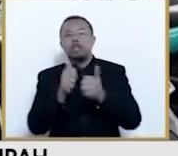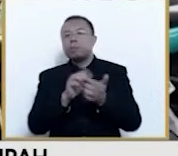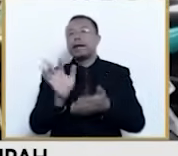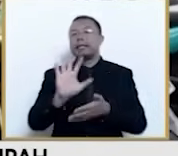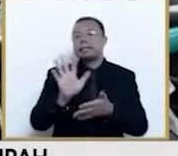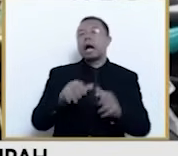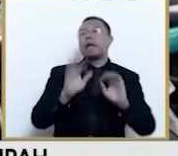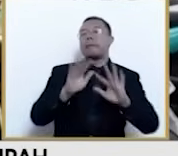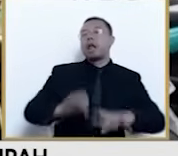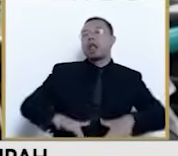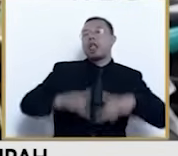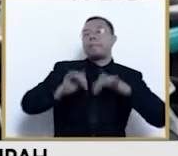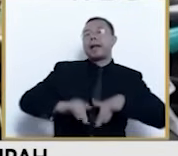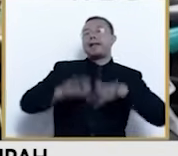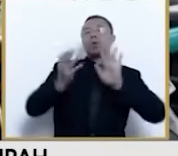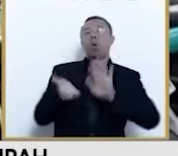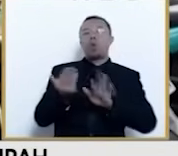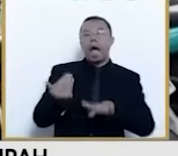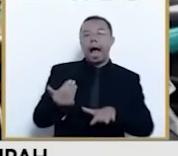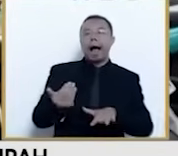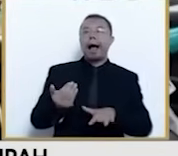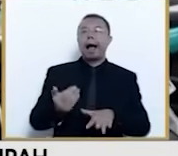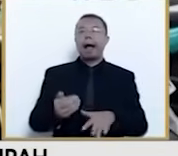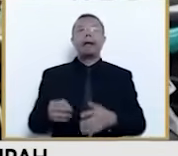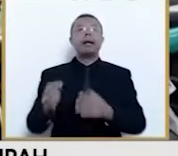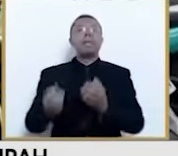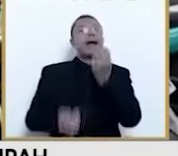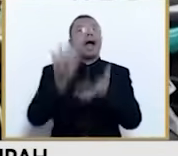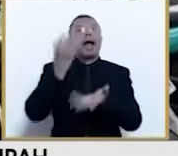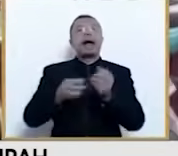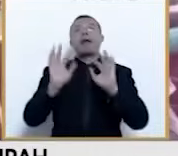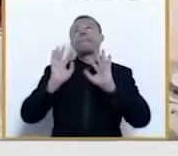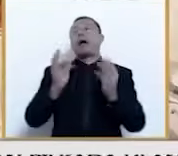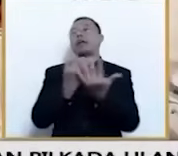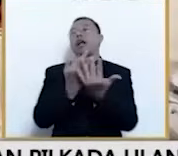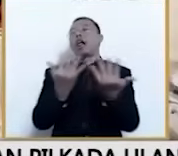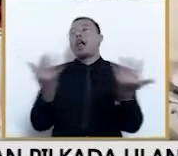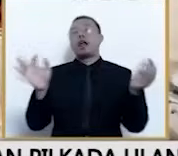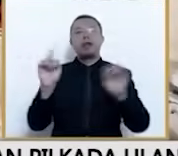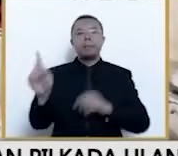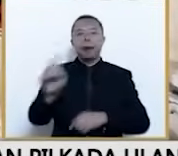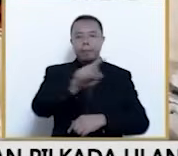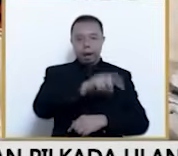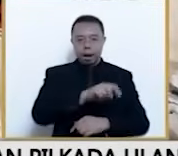terjadi masih banjir, tidak terjadi juga kebakaran yang sangat meluas.